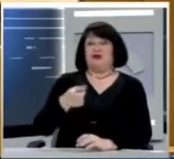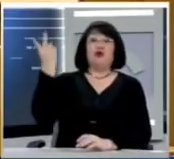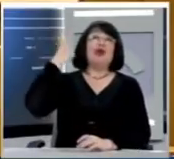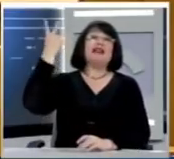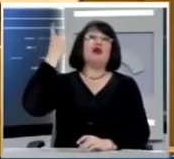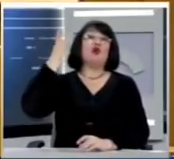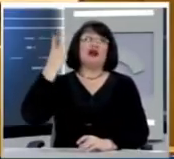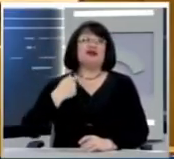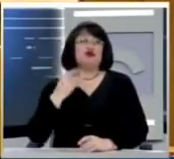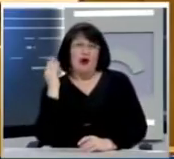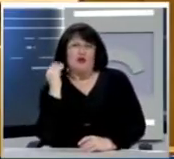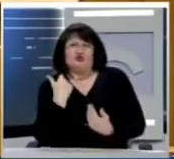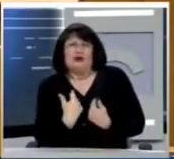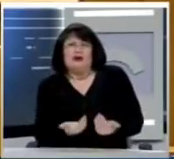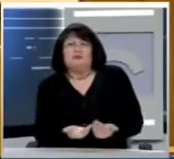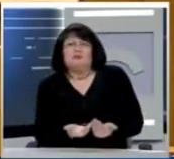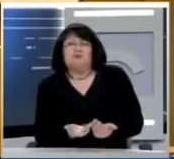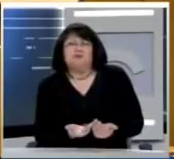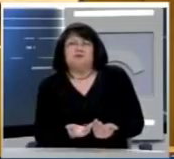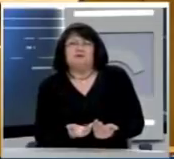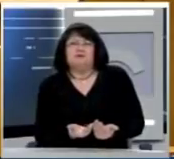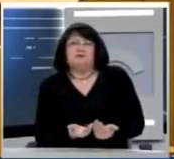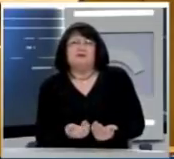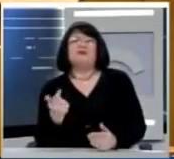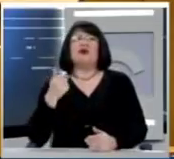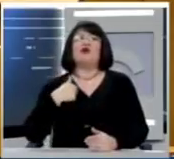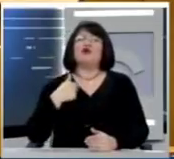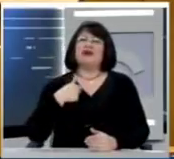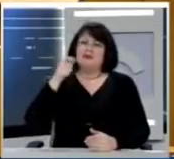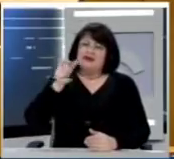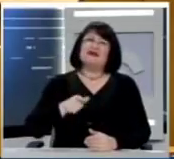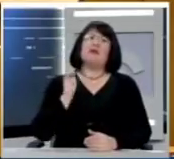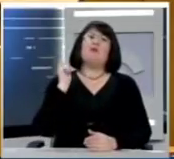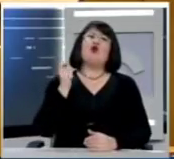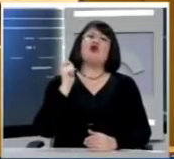κατηγορείτε ότι σπηλώσαμε τη συνείδηση τόσων πολιτικών,